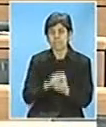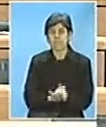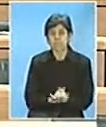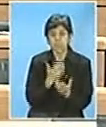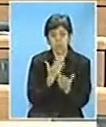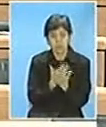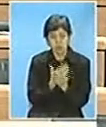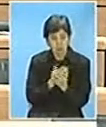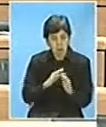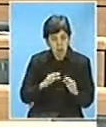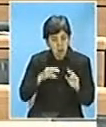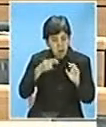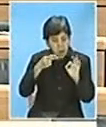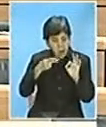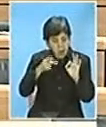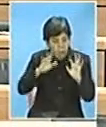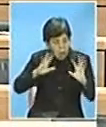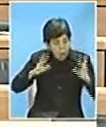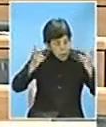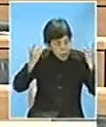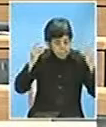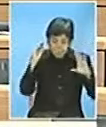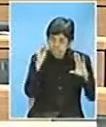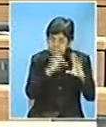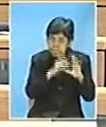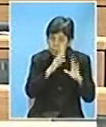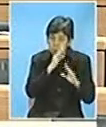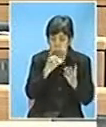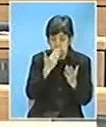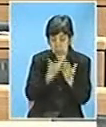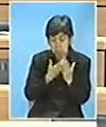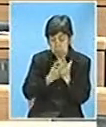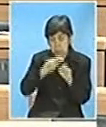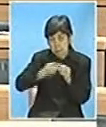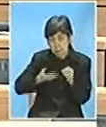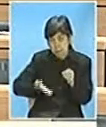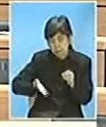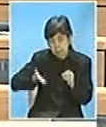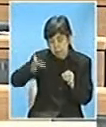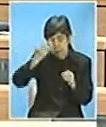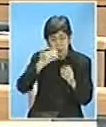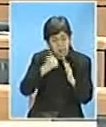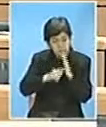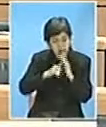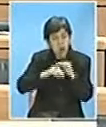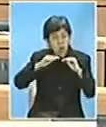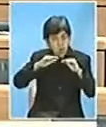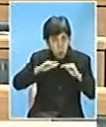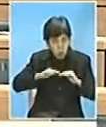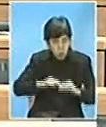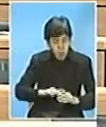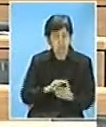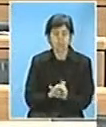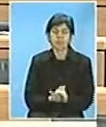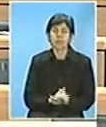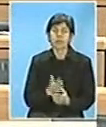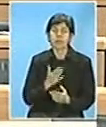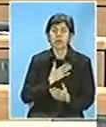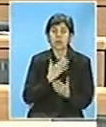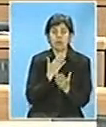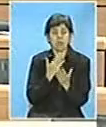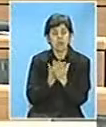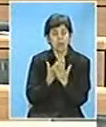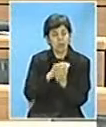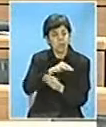ราหายไป 90,000 ล้านเนื่องจากเก็บภาษีถ้าเกิดว่าราคาน้ำมันสูงขึ้นคงจะลดเว้นการจัดเก็บนะครับดังนั้นเองรายได้เราเพิ่มลดน้อ